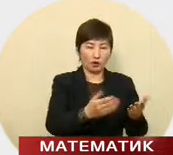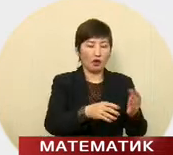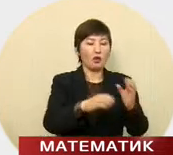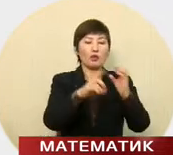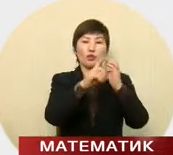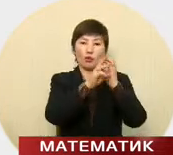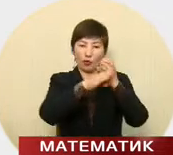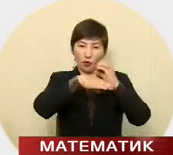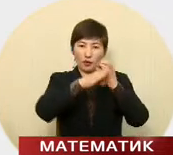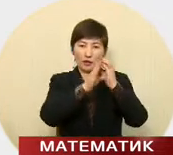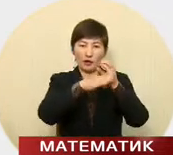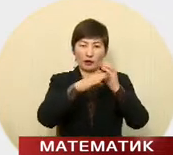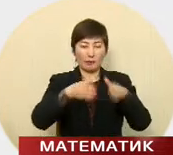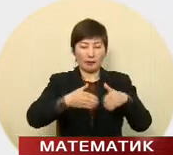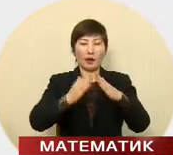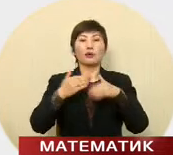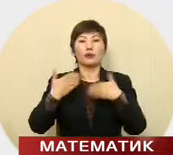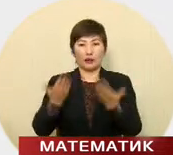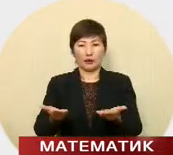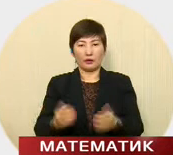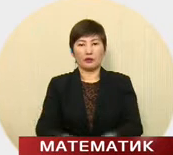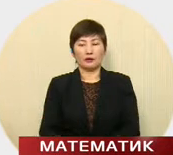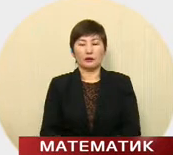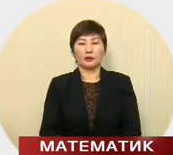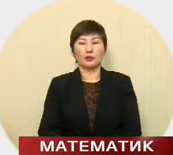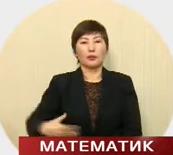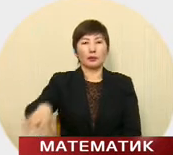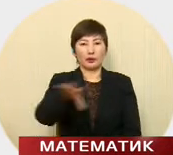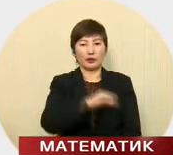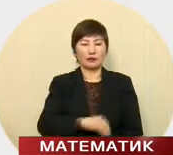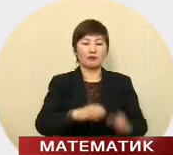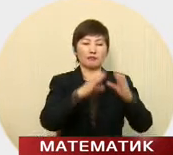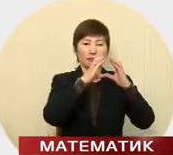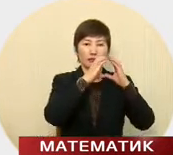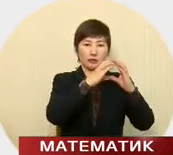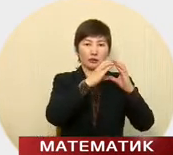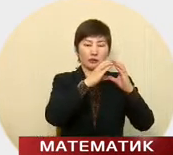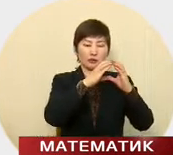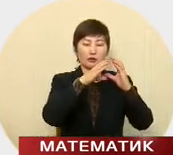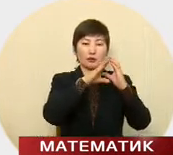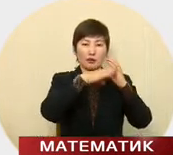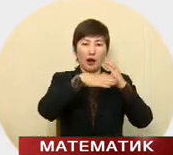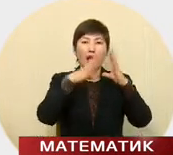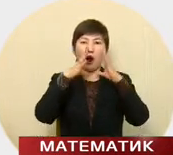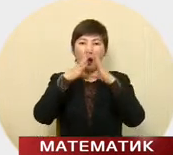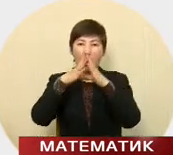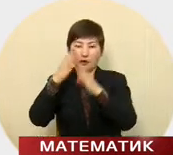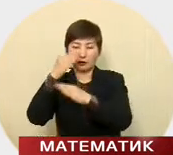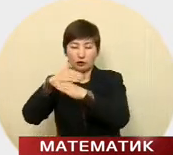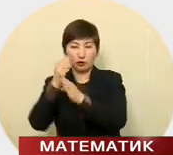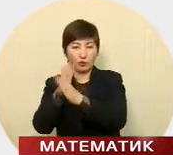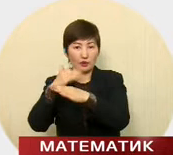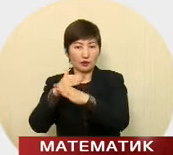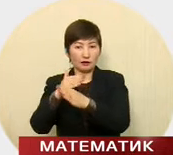диаграммыг байгуулаарай гэсэн байна. За тэгэхээр бид нар дугуйг 10 тэнцүү хуваасан энэ загварыг авч